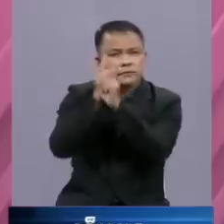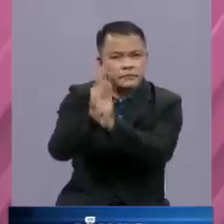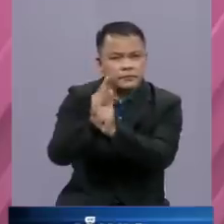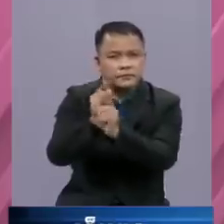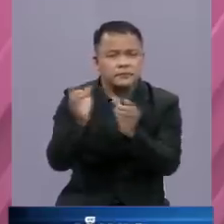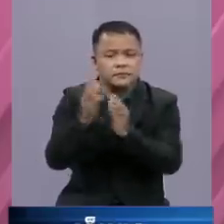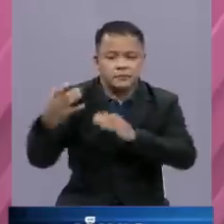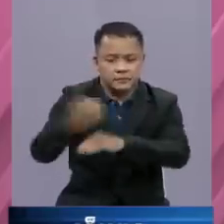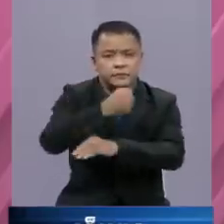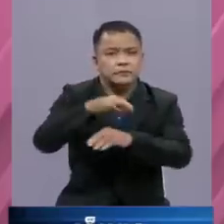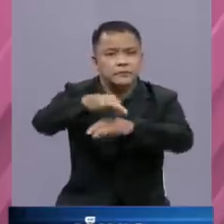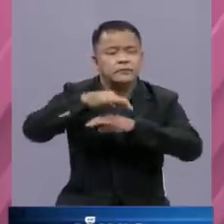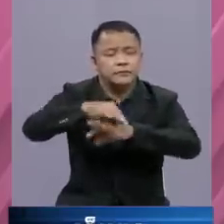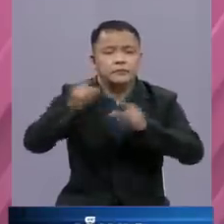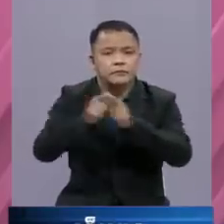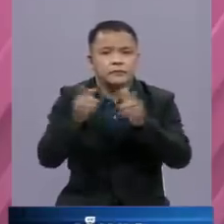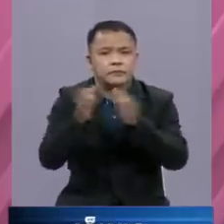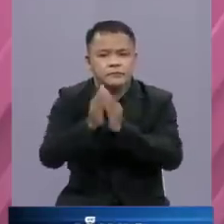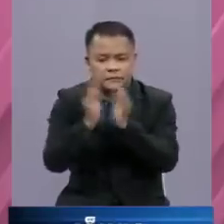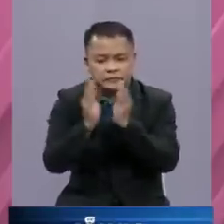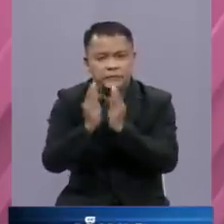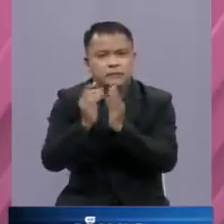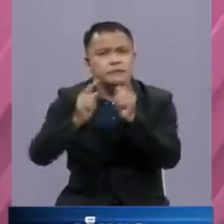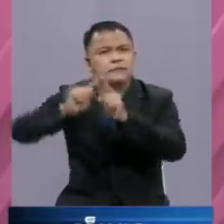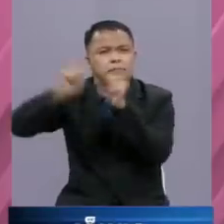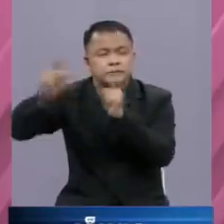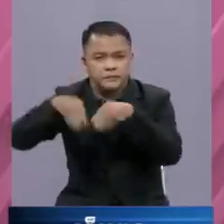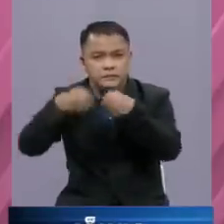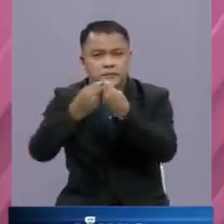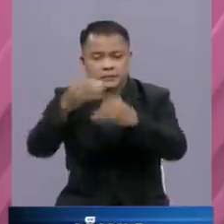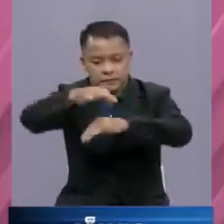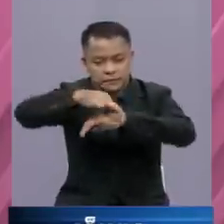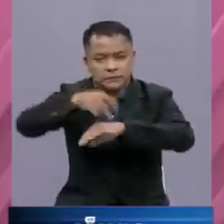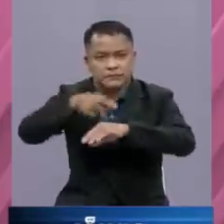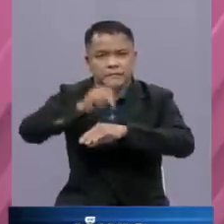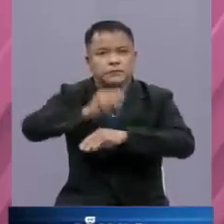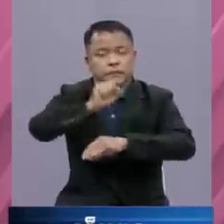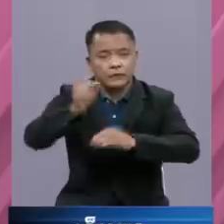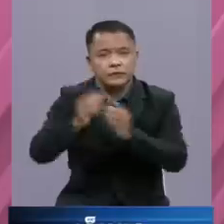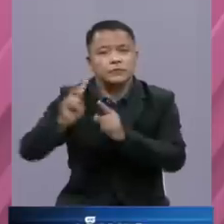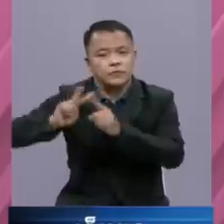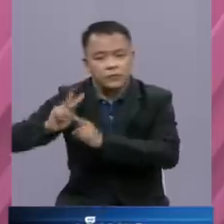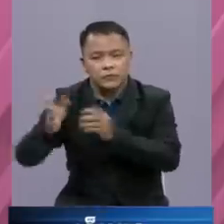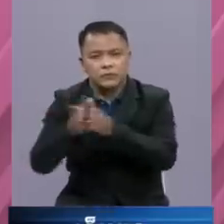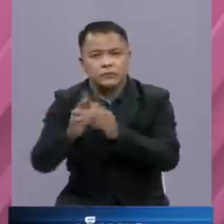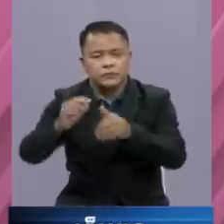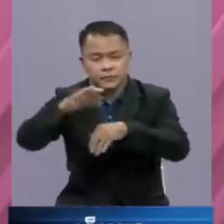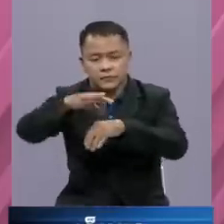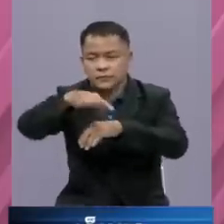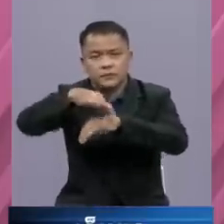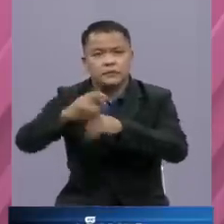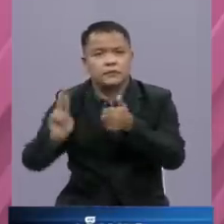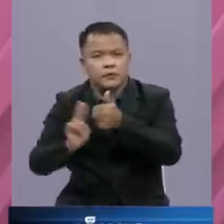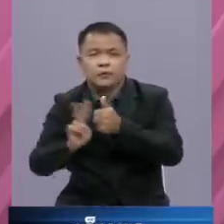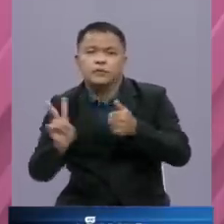ได้เก้าอี้นี้ไปแล้วบอกเลยว่าพรรคการเมืองที่ชนะการเลือกตั้งอันดับ1ควรครองตำแหน่งนี้พรรคอันดับ2ควรครองตำแหน่งร